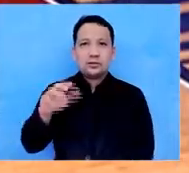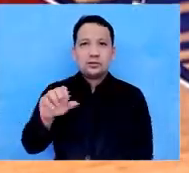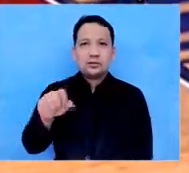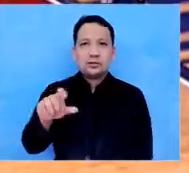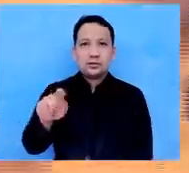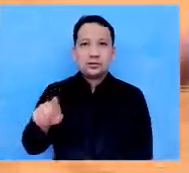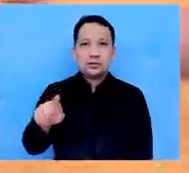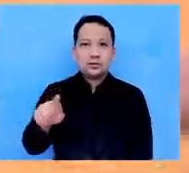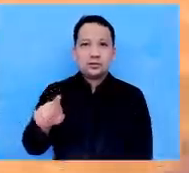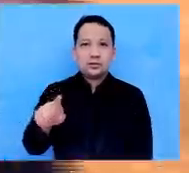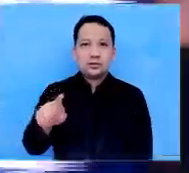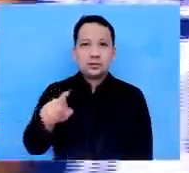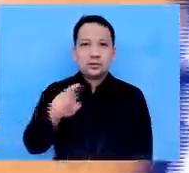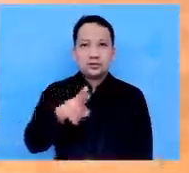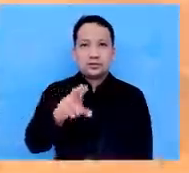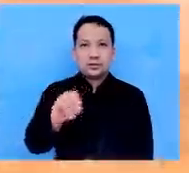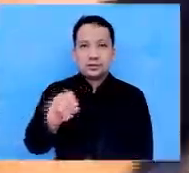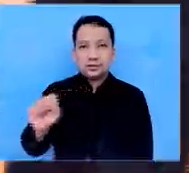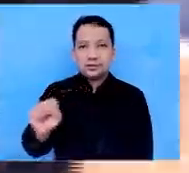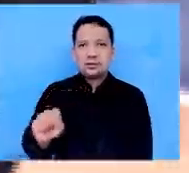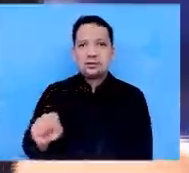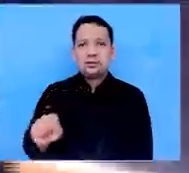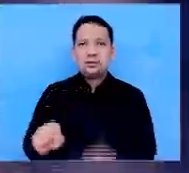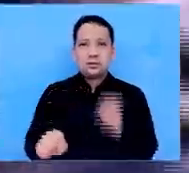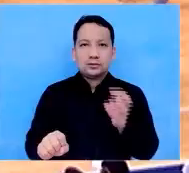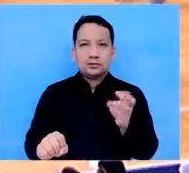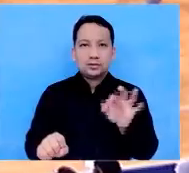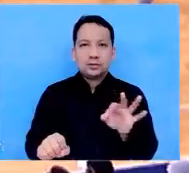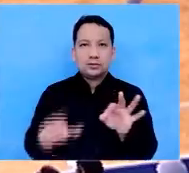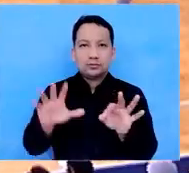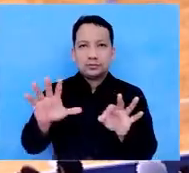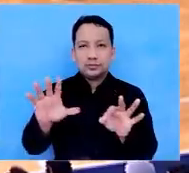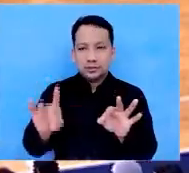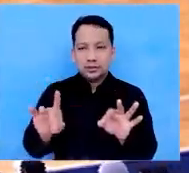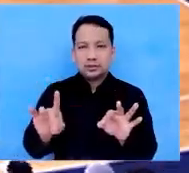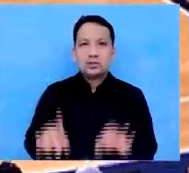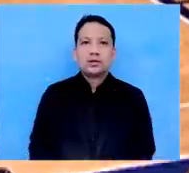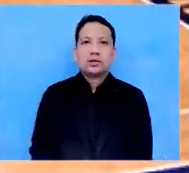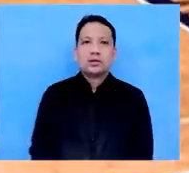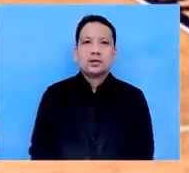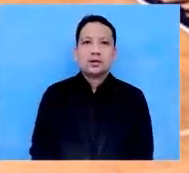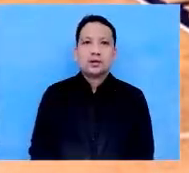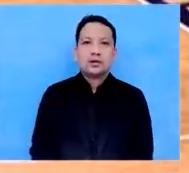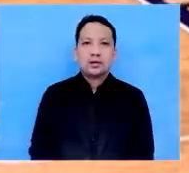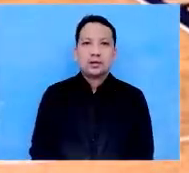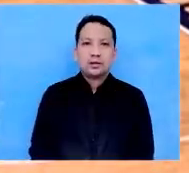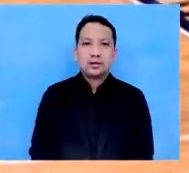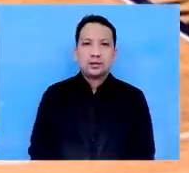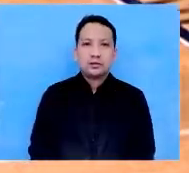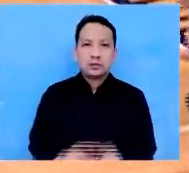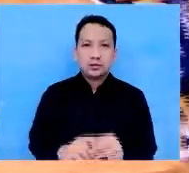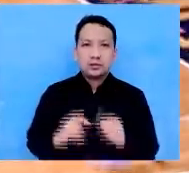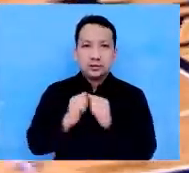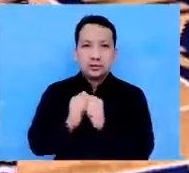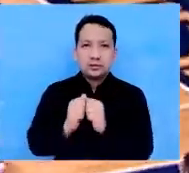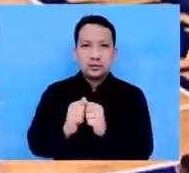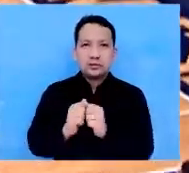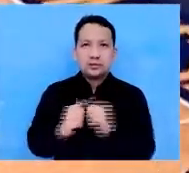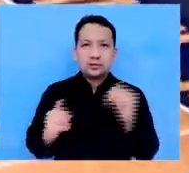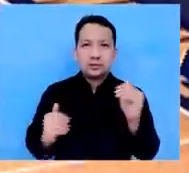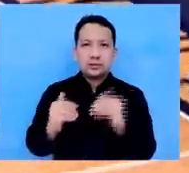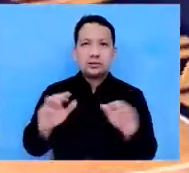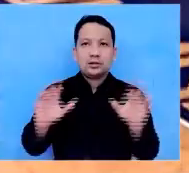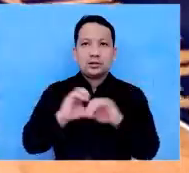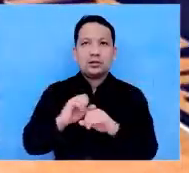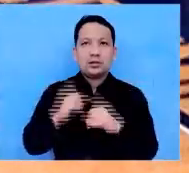Rain or Shine Alaso Painters, 69-58. Mula sa puntong yan, nakabuntot na lang hanggang sa katapusan ng